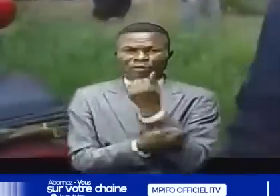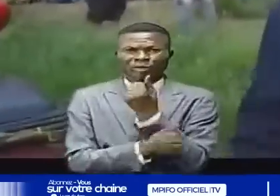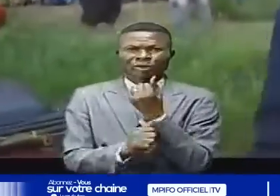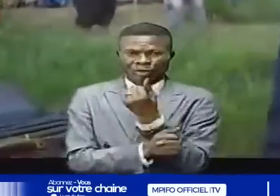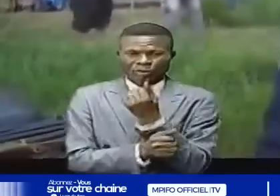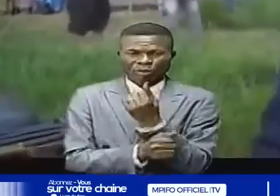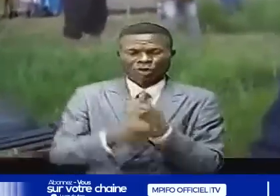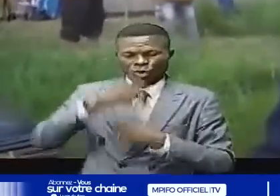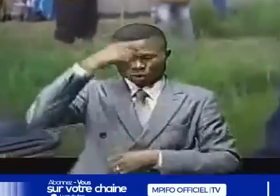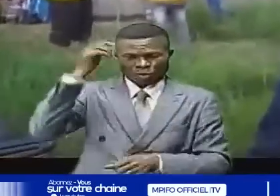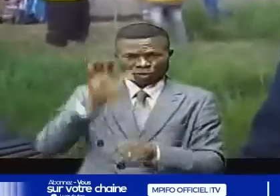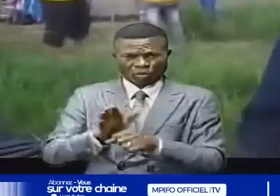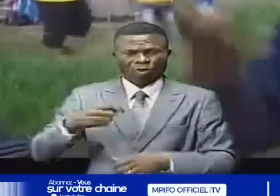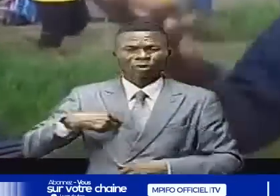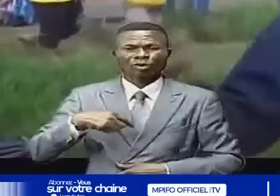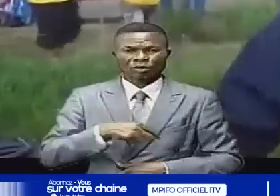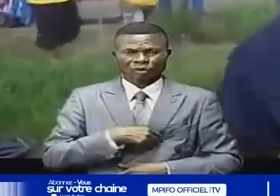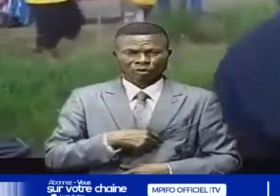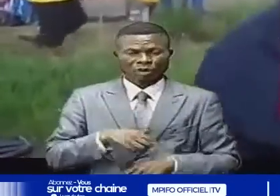fait souffrir.